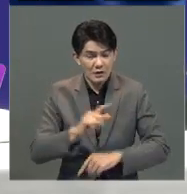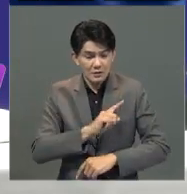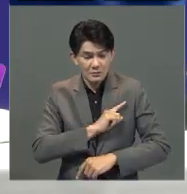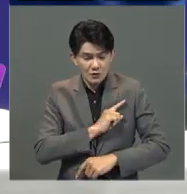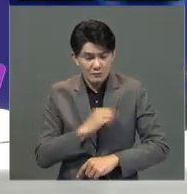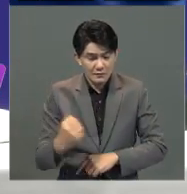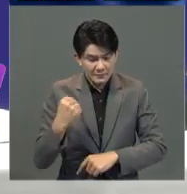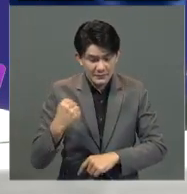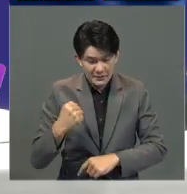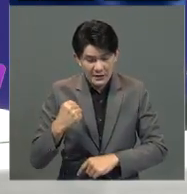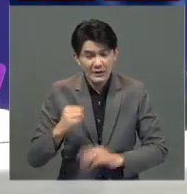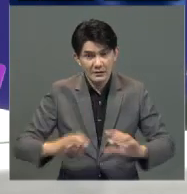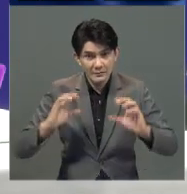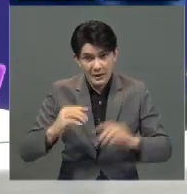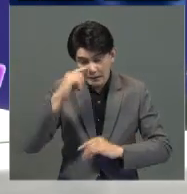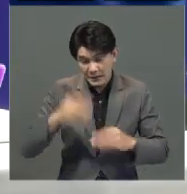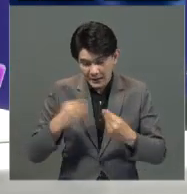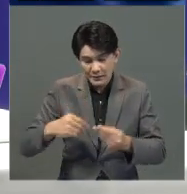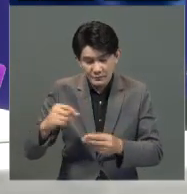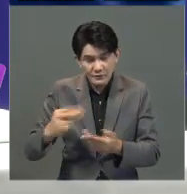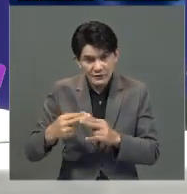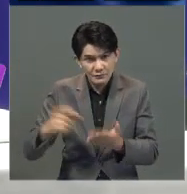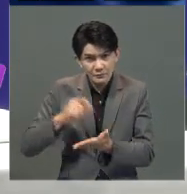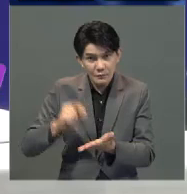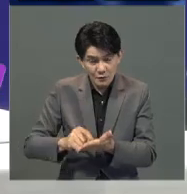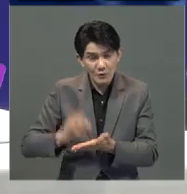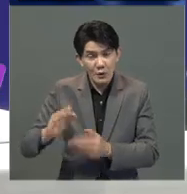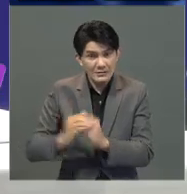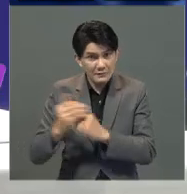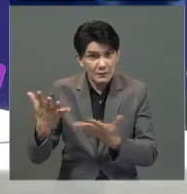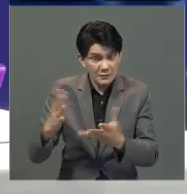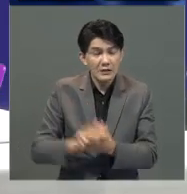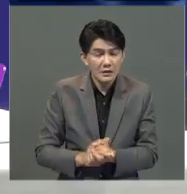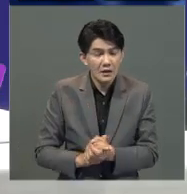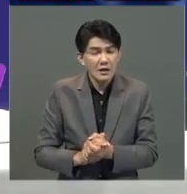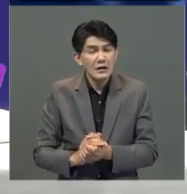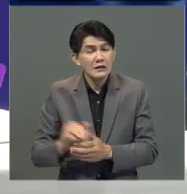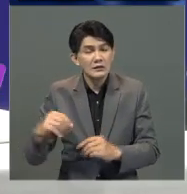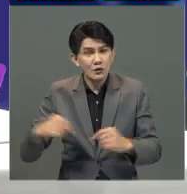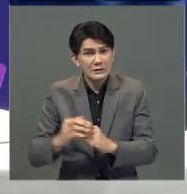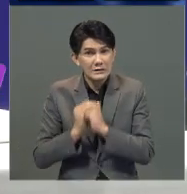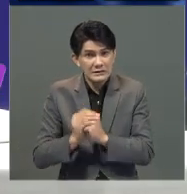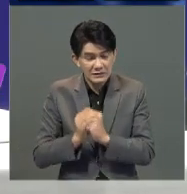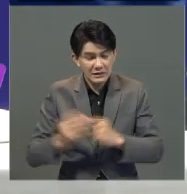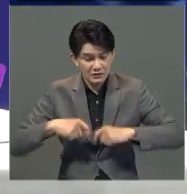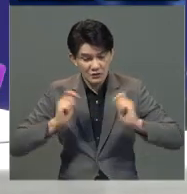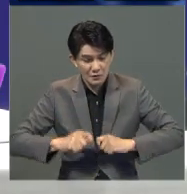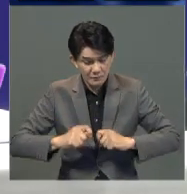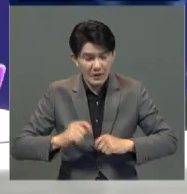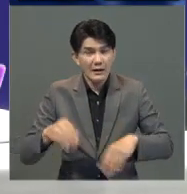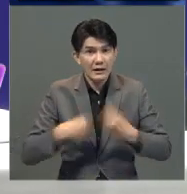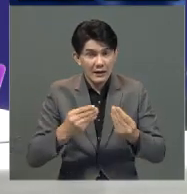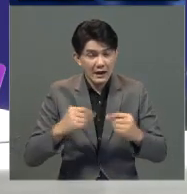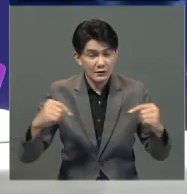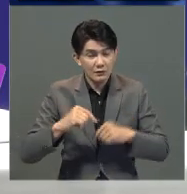ให้ไปลงนามกับรัฐบาลจีนและหนังสือมอบอำนาจของรัฐบาลจีนอนุมัติให้บริษัทเอกชนเป็นตัวแทนรัฐบาลในการ